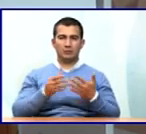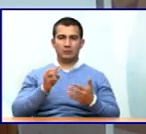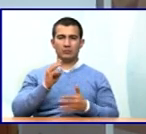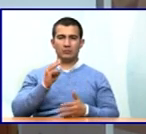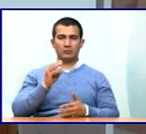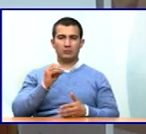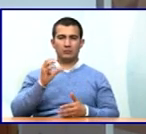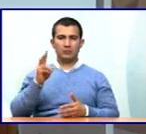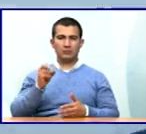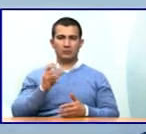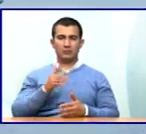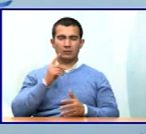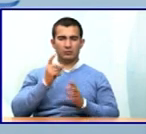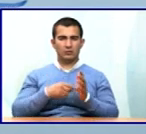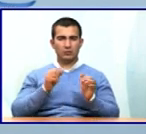o'lchanadi.